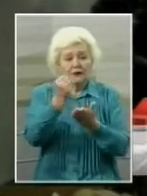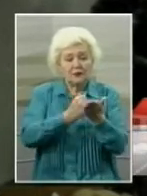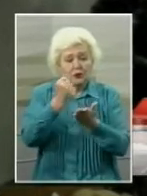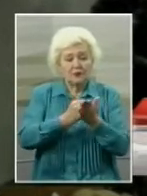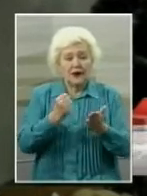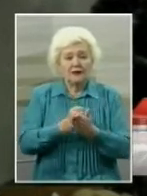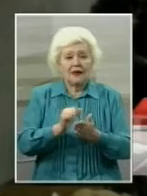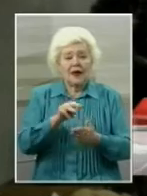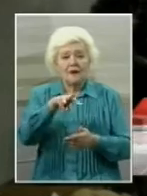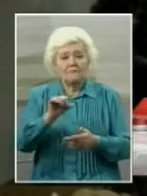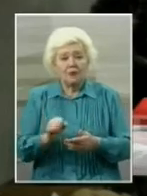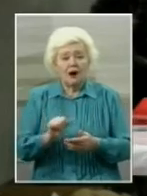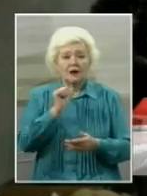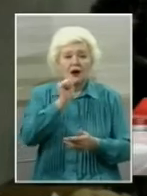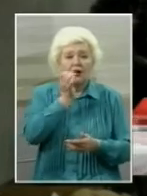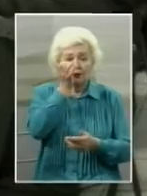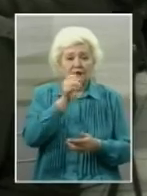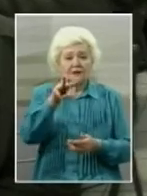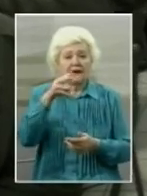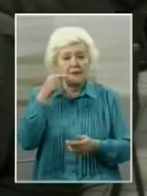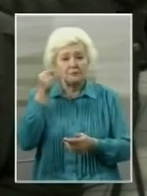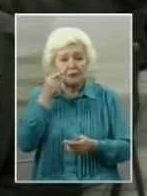додавали горіхи та ізюм, мед.